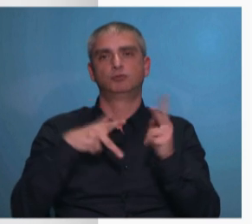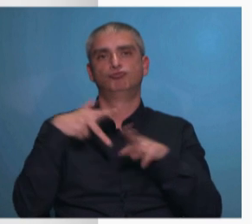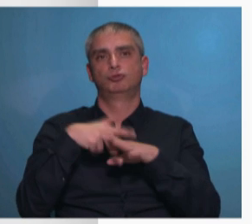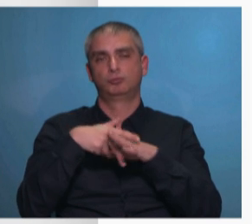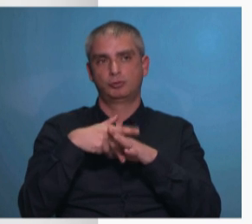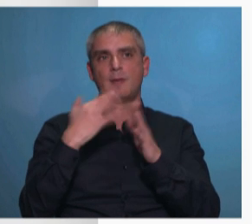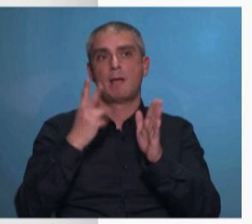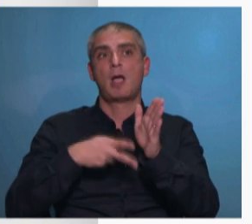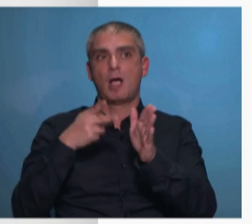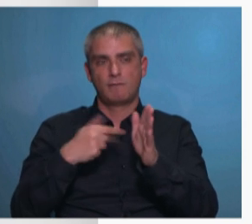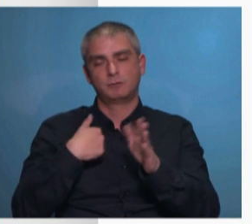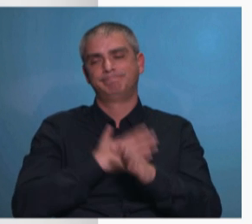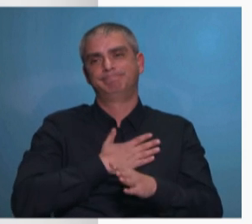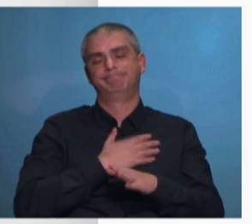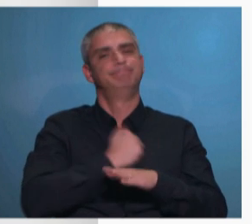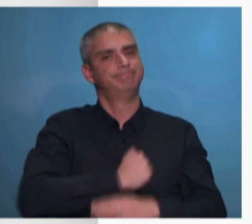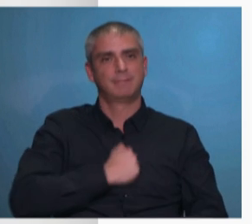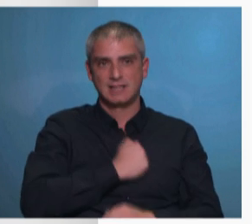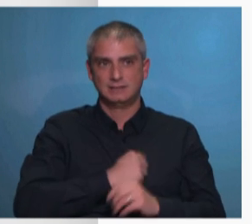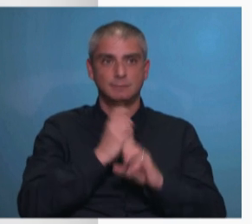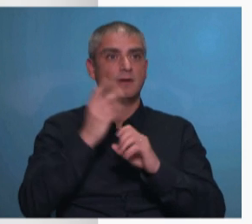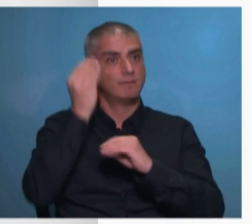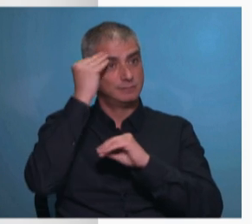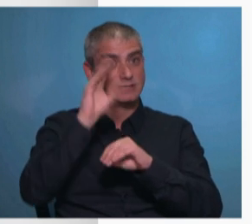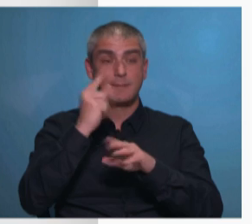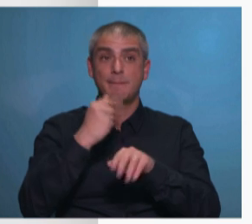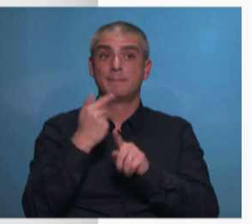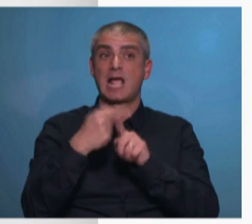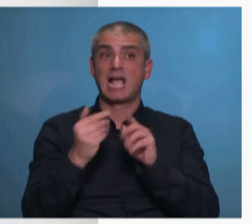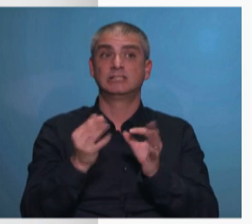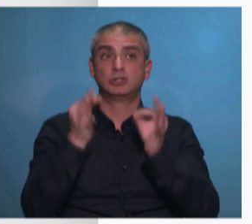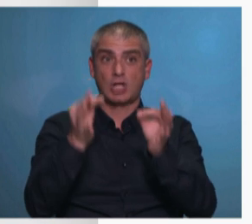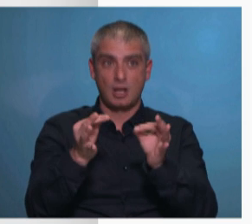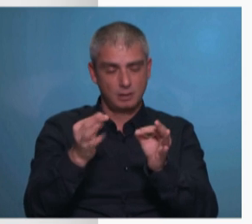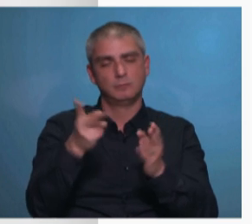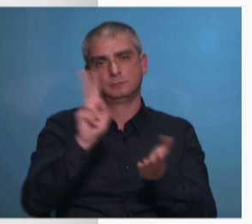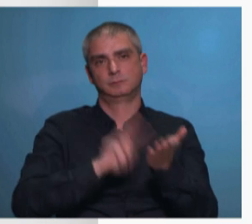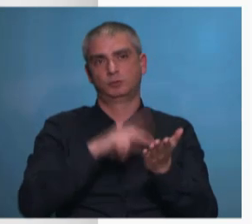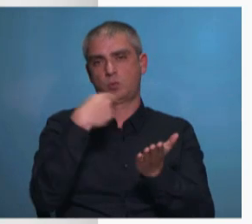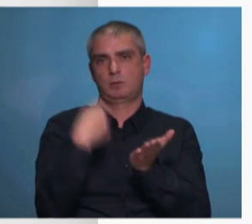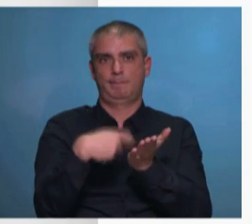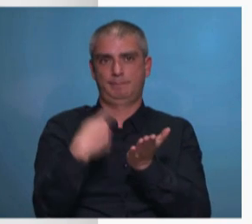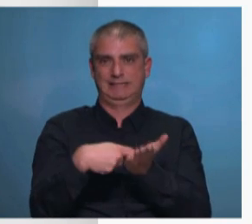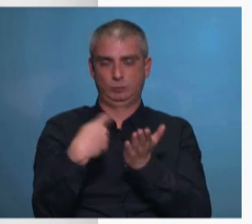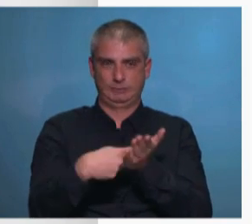כמה מהרכבות. אנחנו מתנצלים לפני הנוסעים ומזכירים כי במקרה של עיכוב של חצי שעה ויותר, הם זכאים לפיצוי.